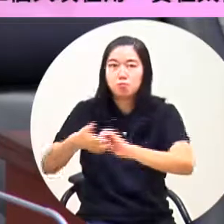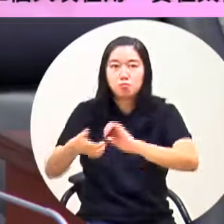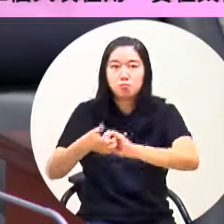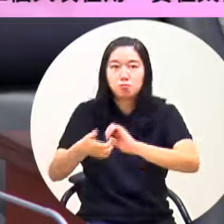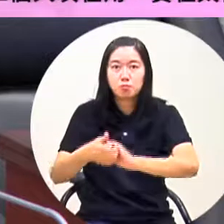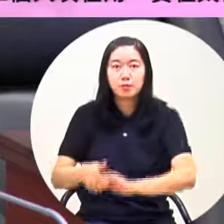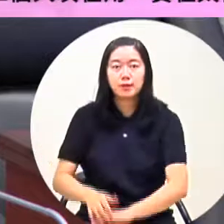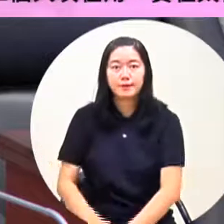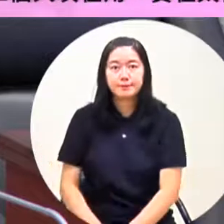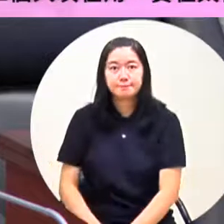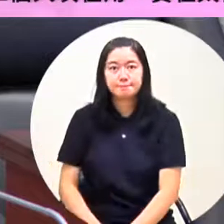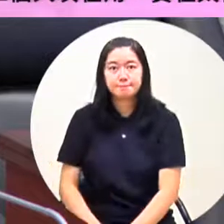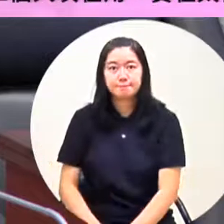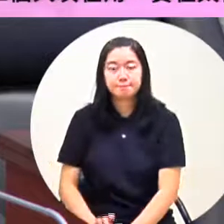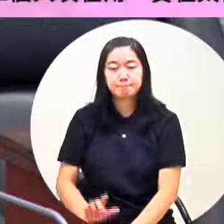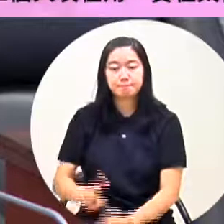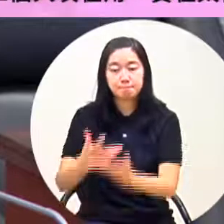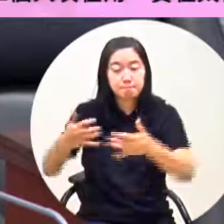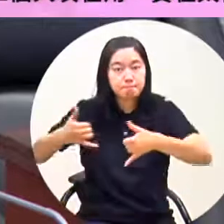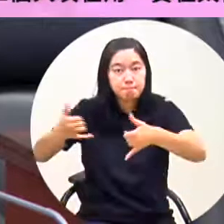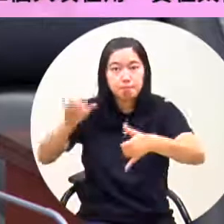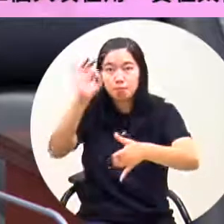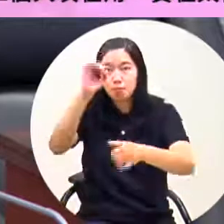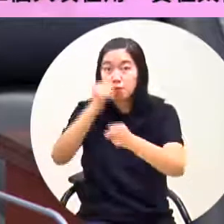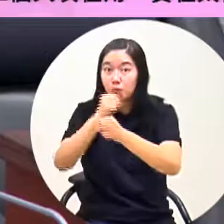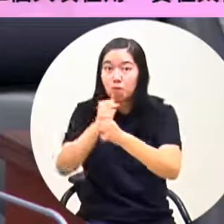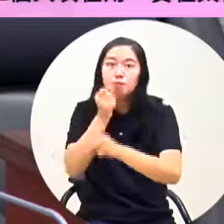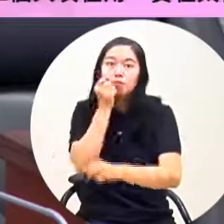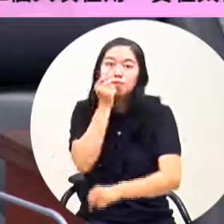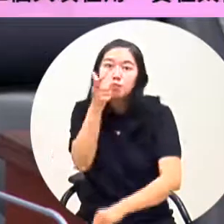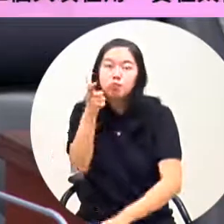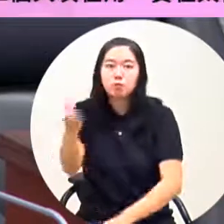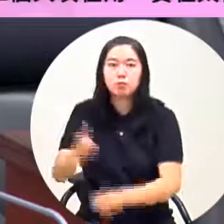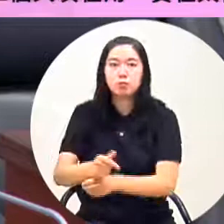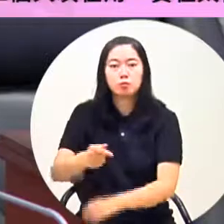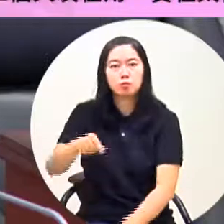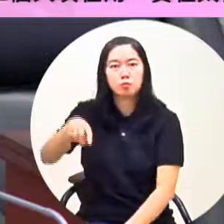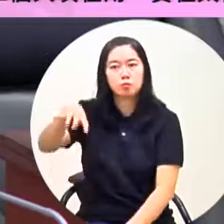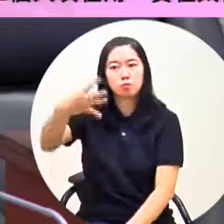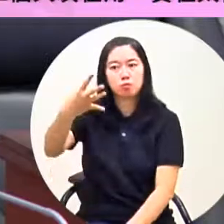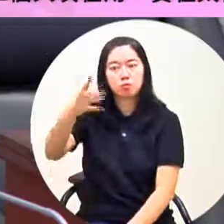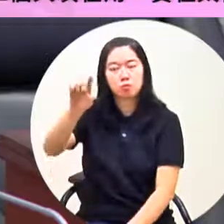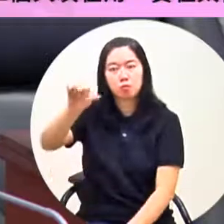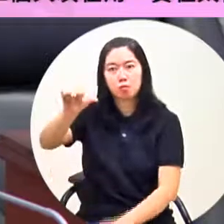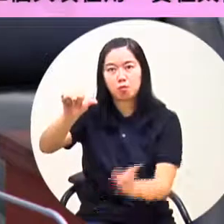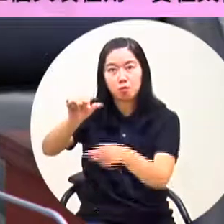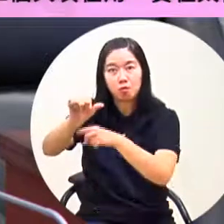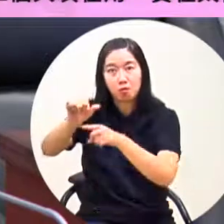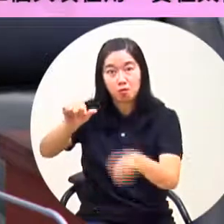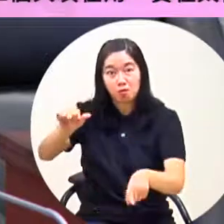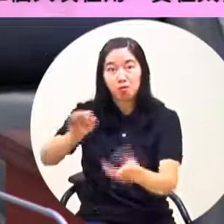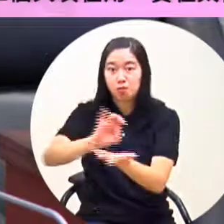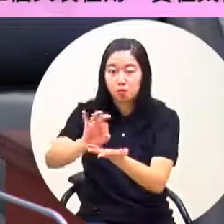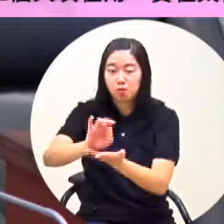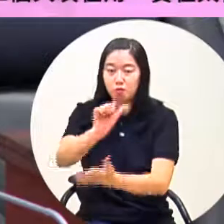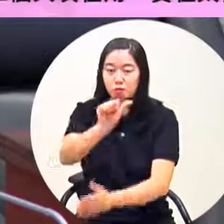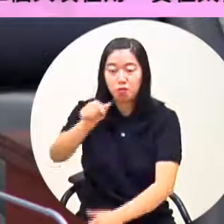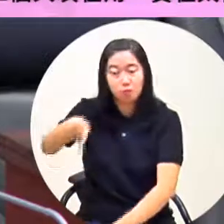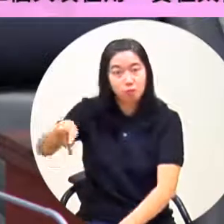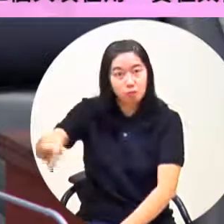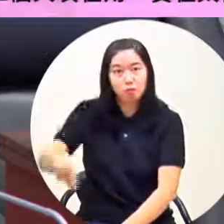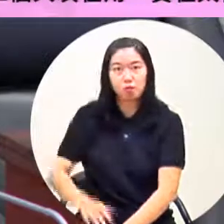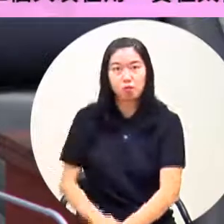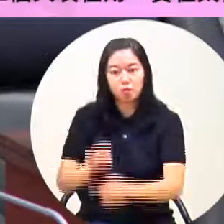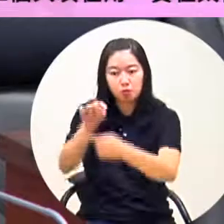他线上求职6个月只有415人次在使用，那平均一个